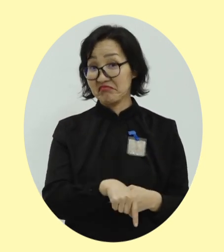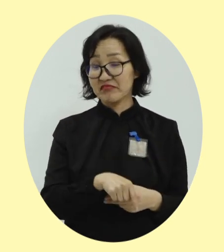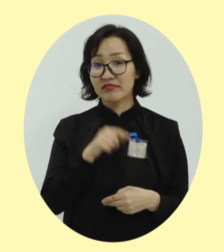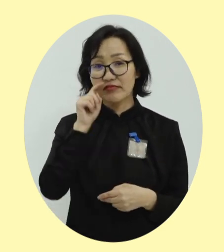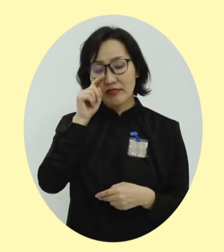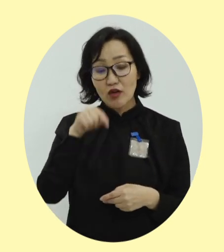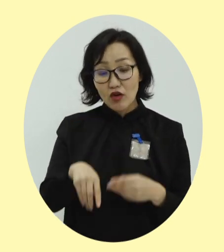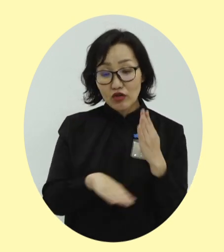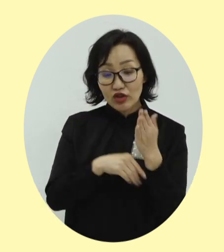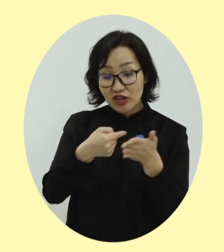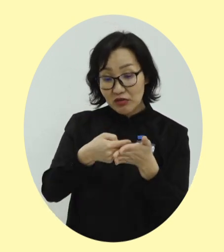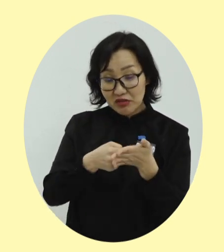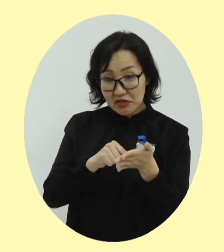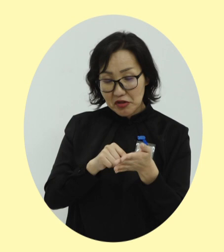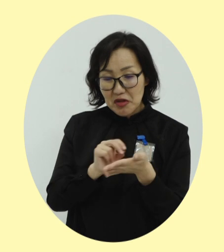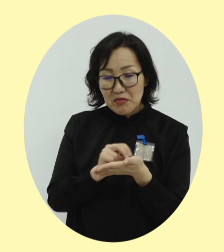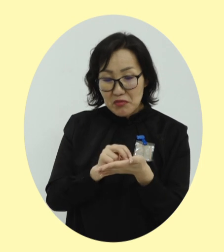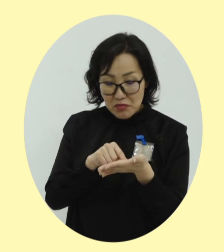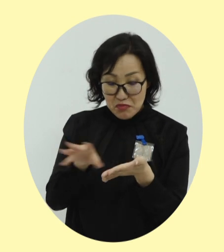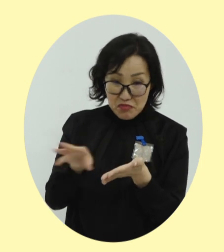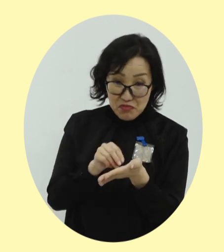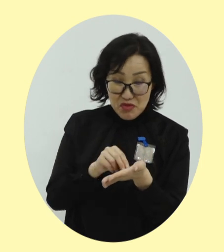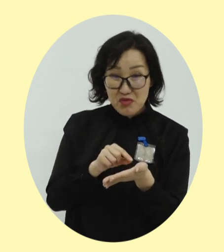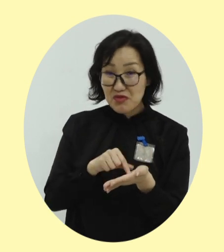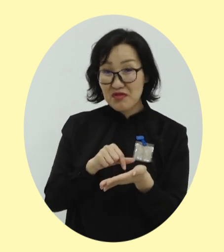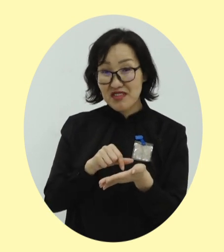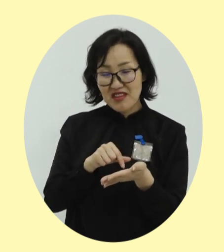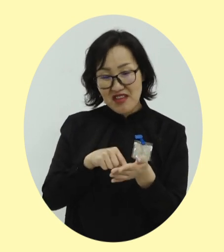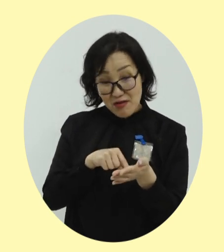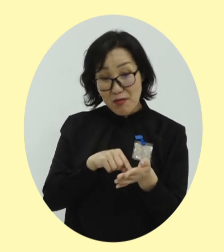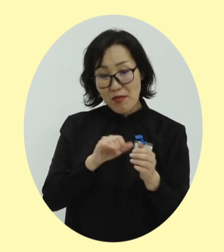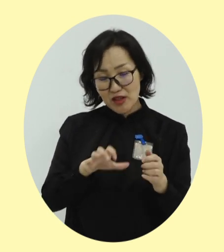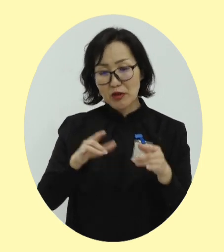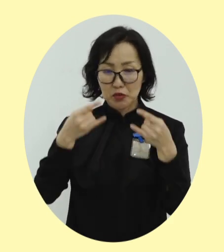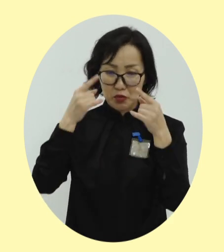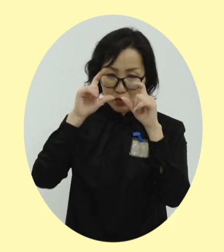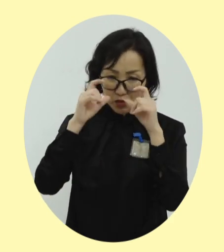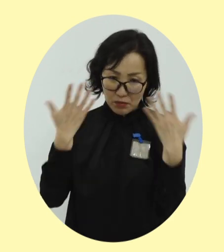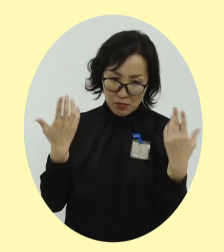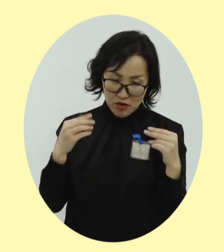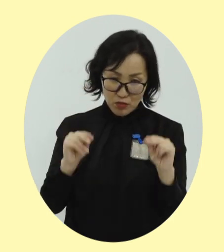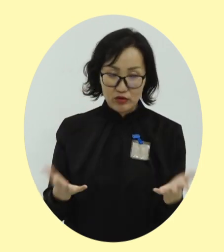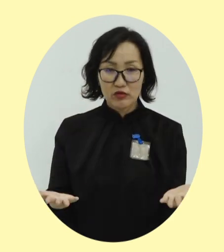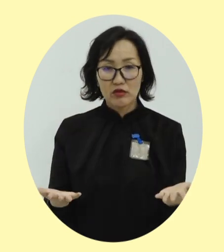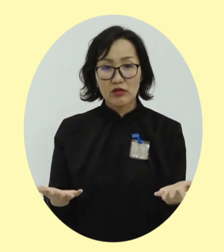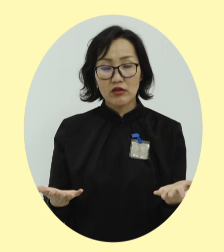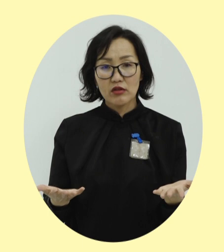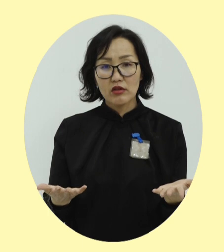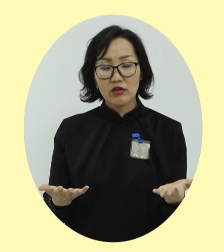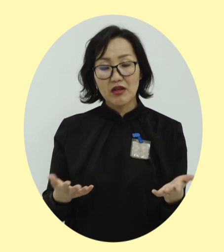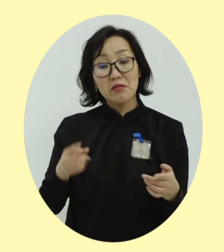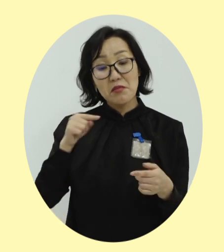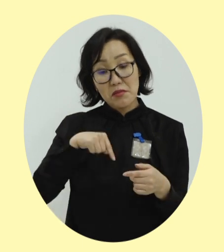За, өдрийн тэмдэглэл тэгвэл зөвхөн бичвэр хэлбрээр байхаас гадна зурагт хуудас хэлбрээр байж болно.